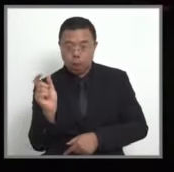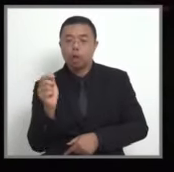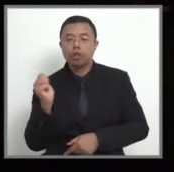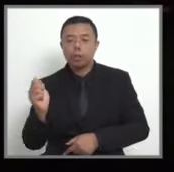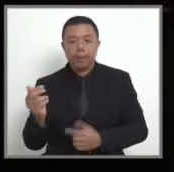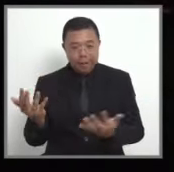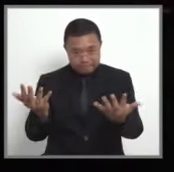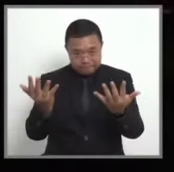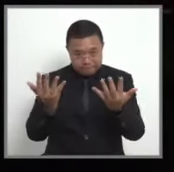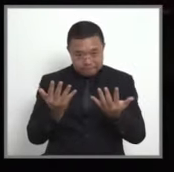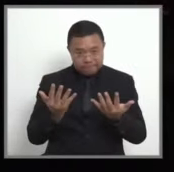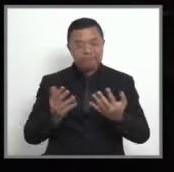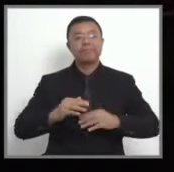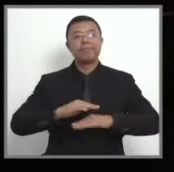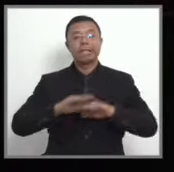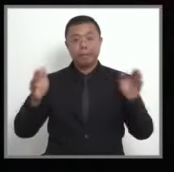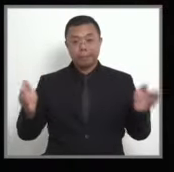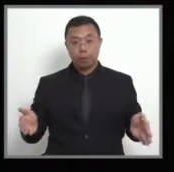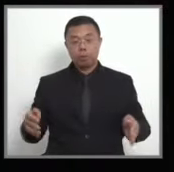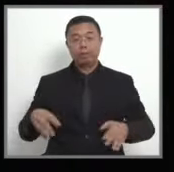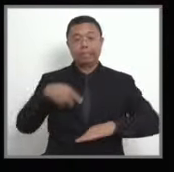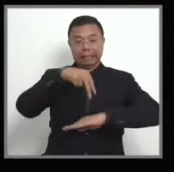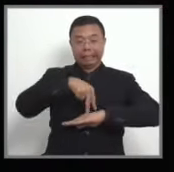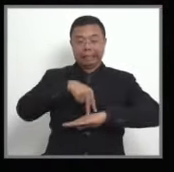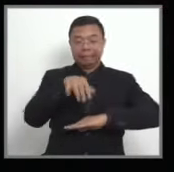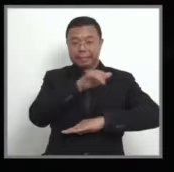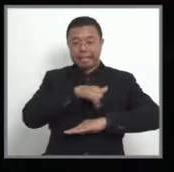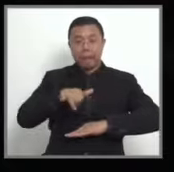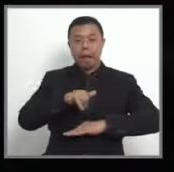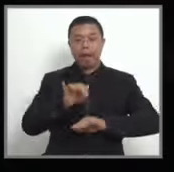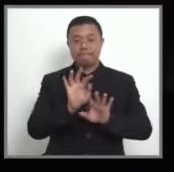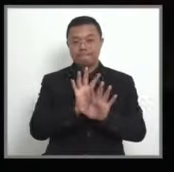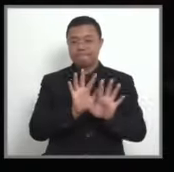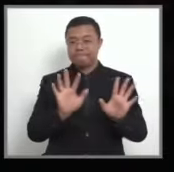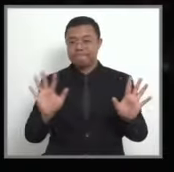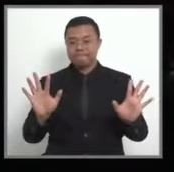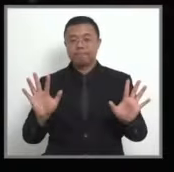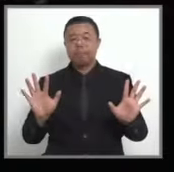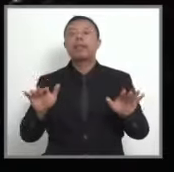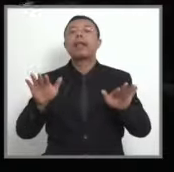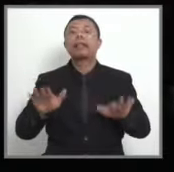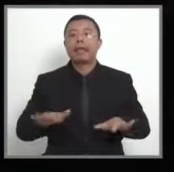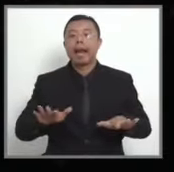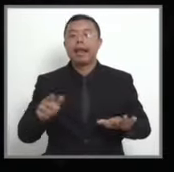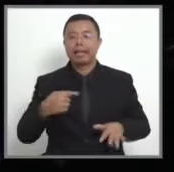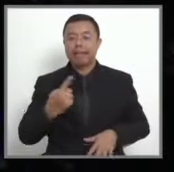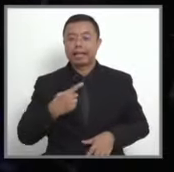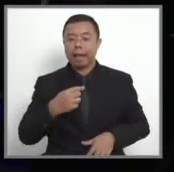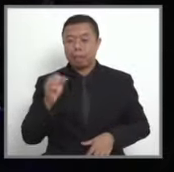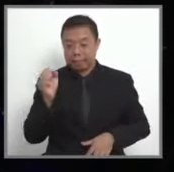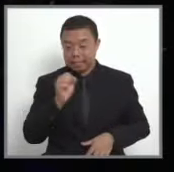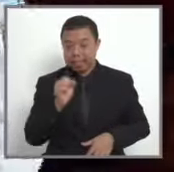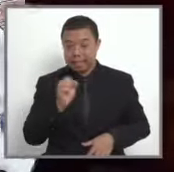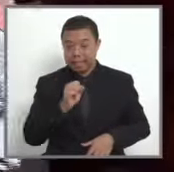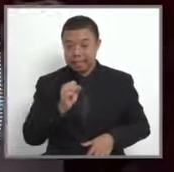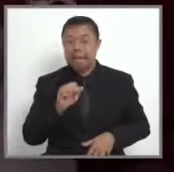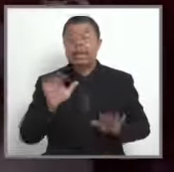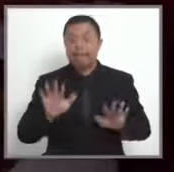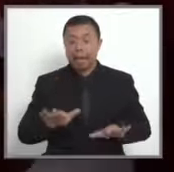ke panggung. Bersama-sama kita akan tenang sebentar menyanyikan. Belum selesai,